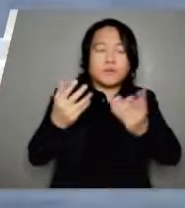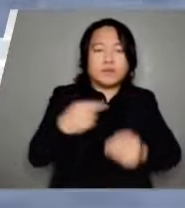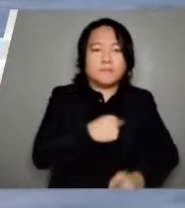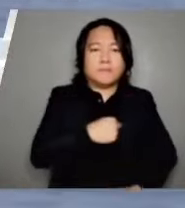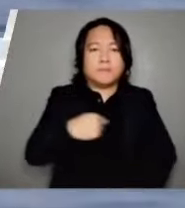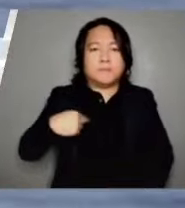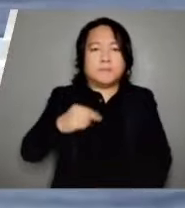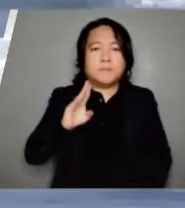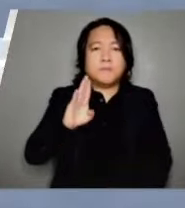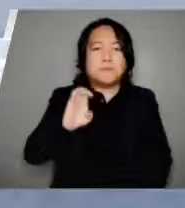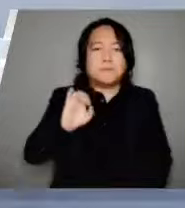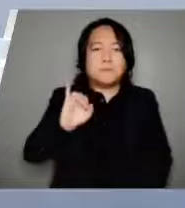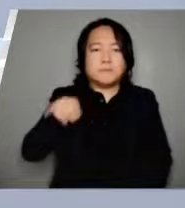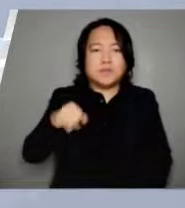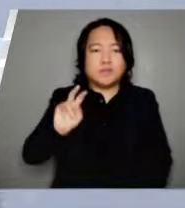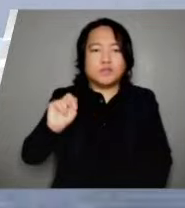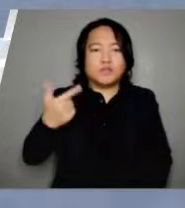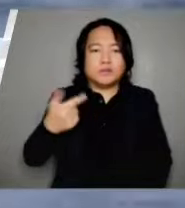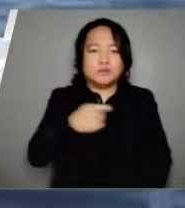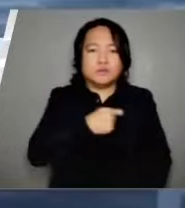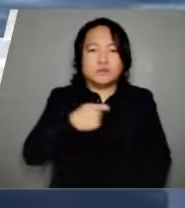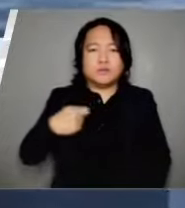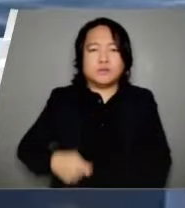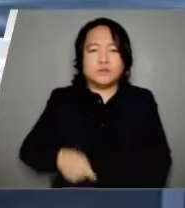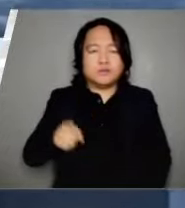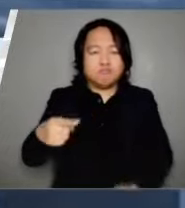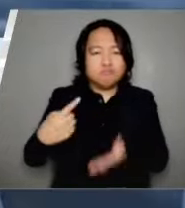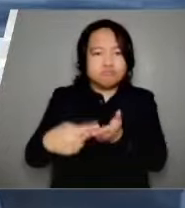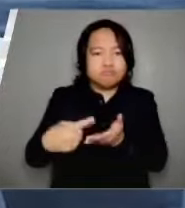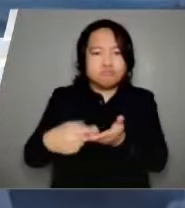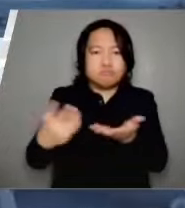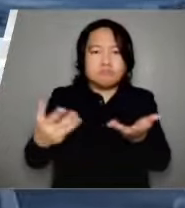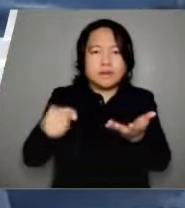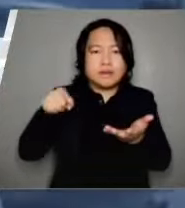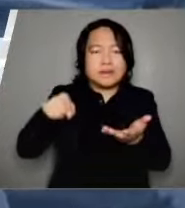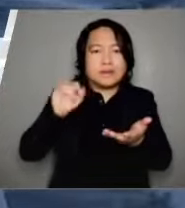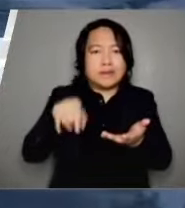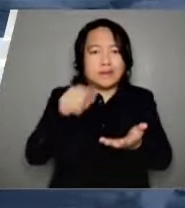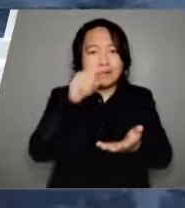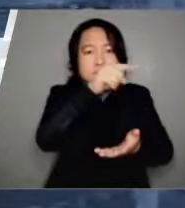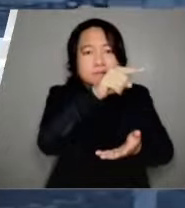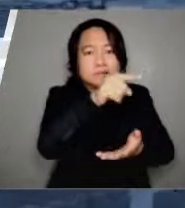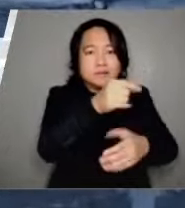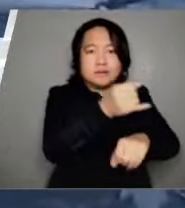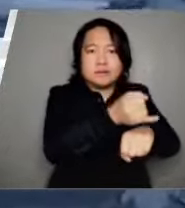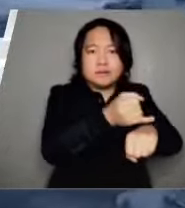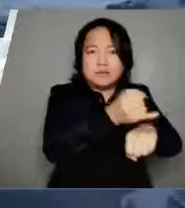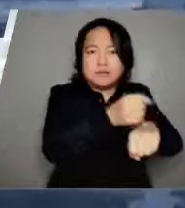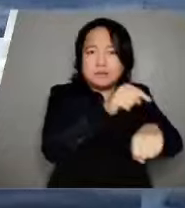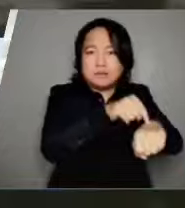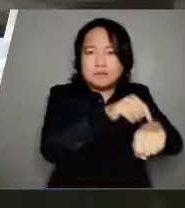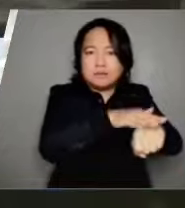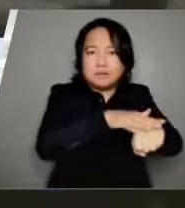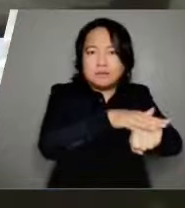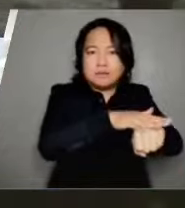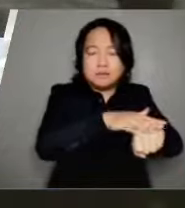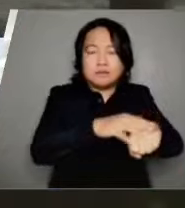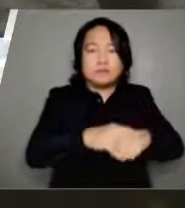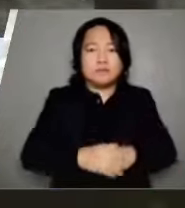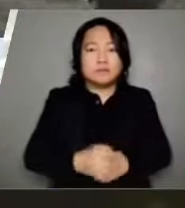pag-usapan ang pag-manage sa Ayungin Shoal. Sabi pa ng China, inaprubahan ito ng liderato ng bansa